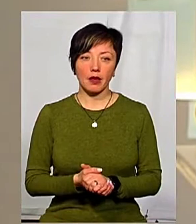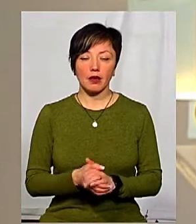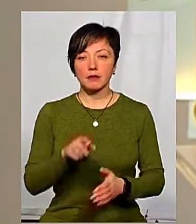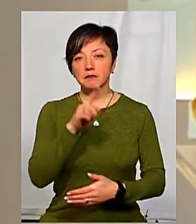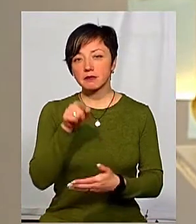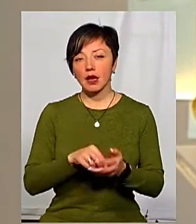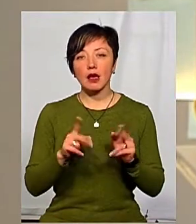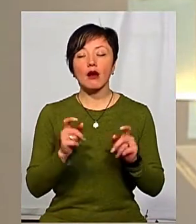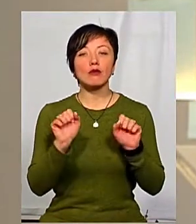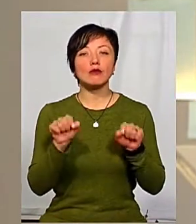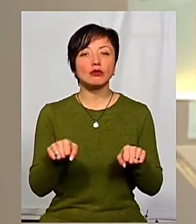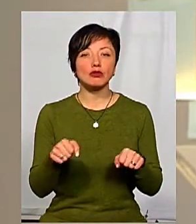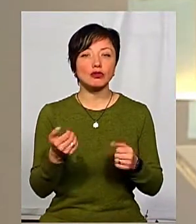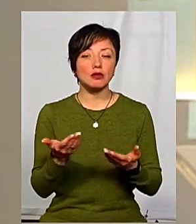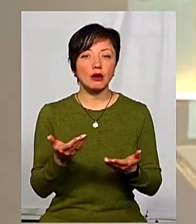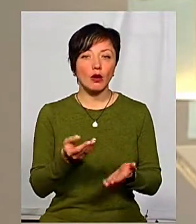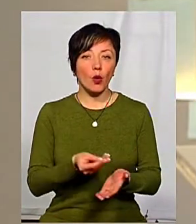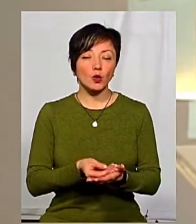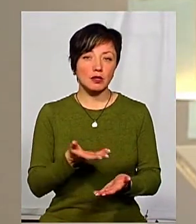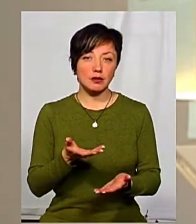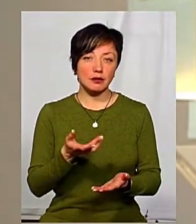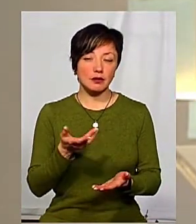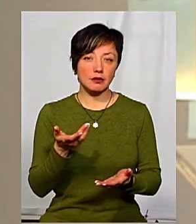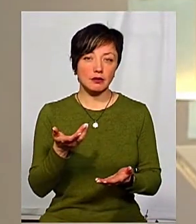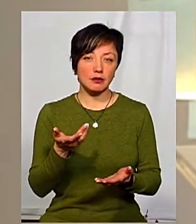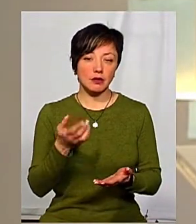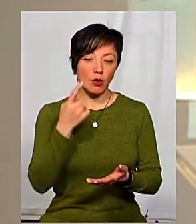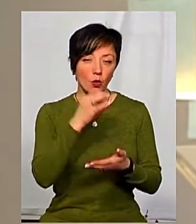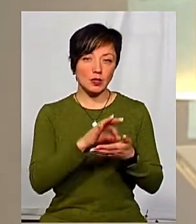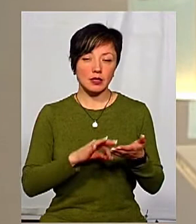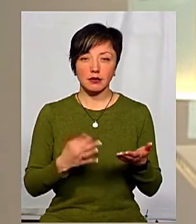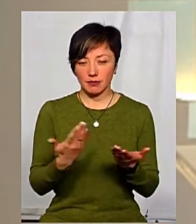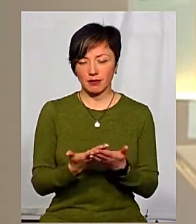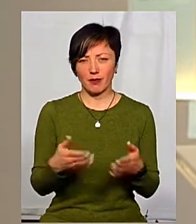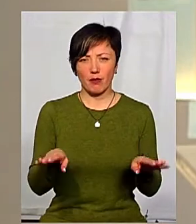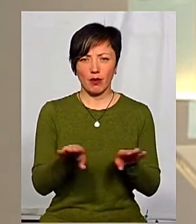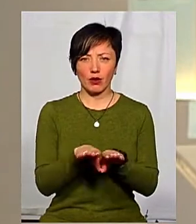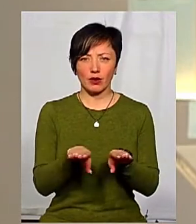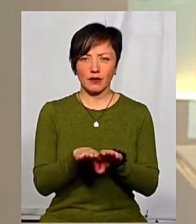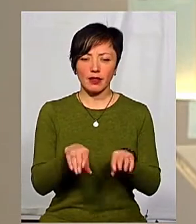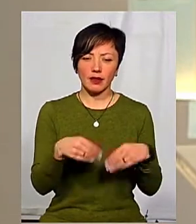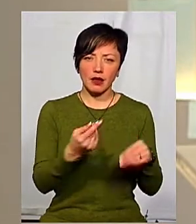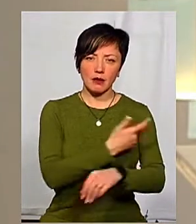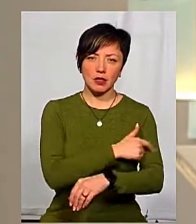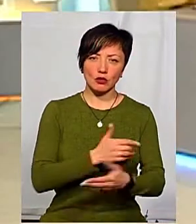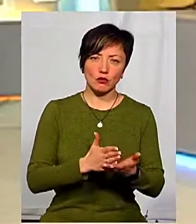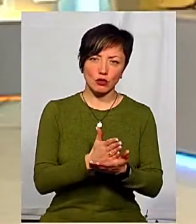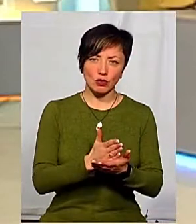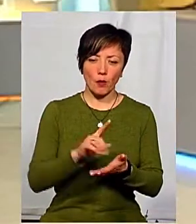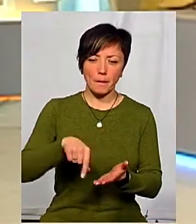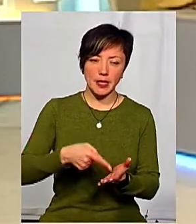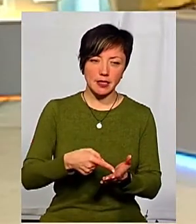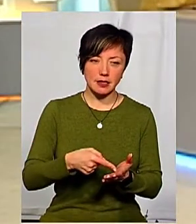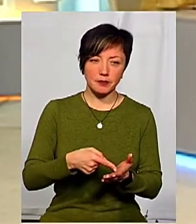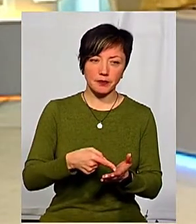оцінити, вас запитаю, пане Вікторе, як, якщо порівнювати надання медичних послуг у